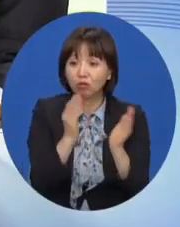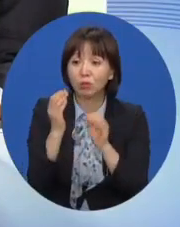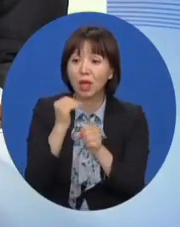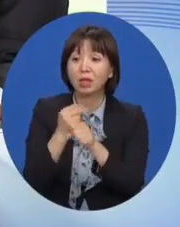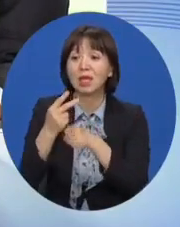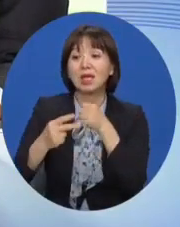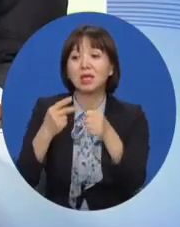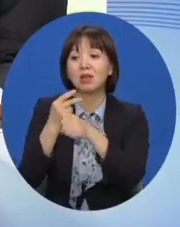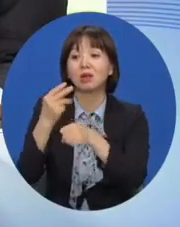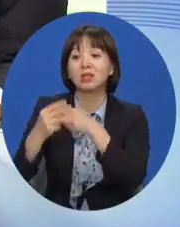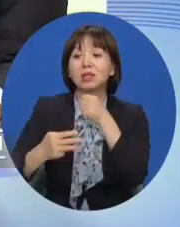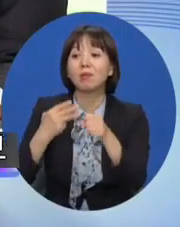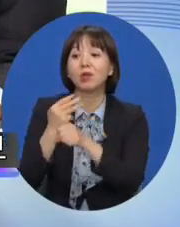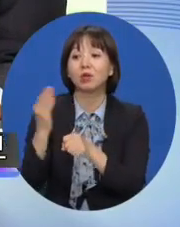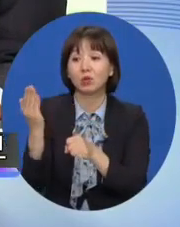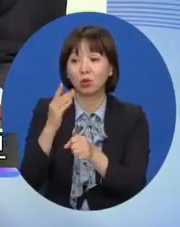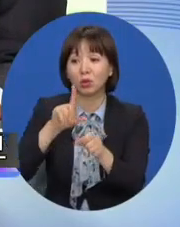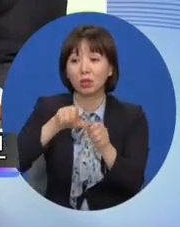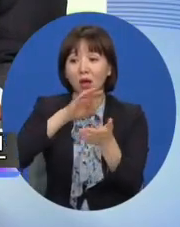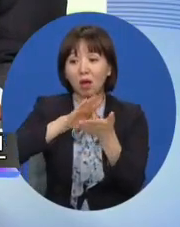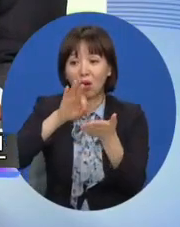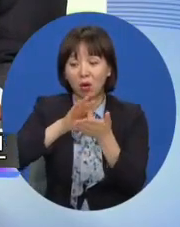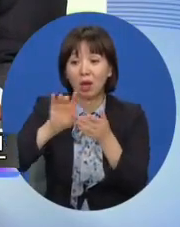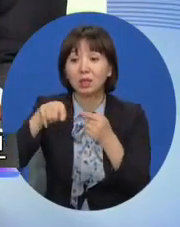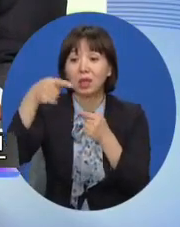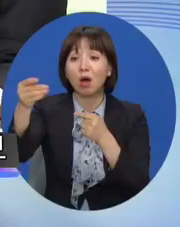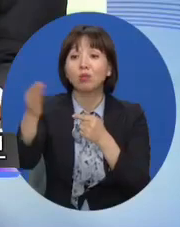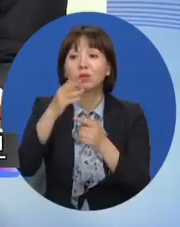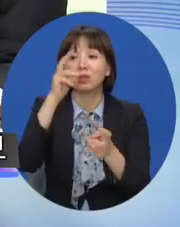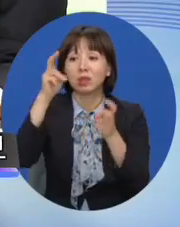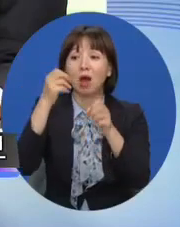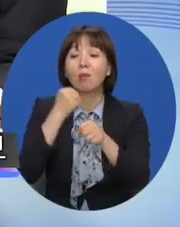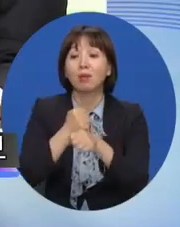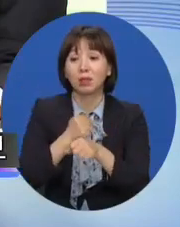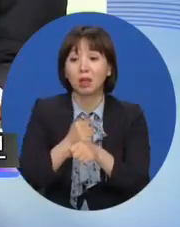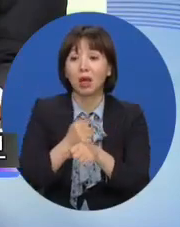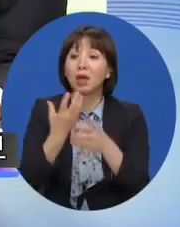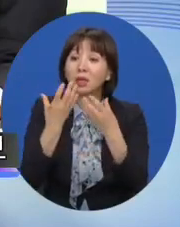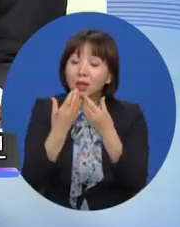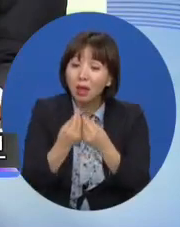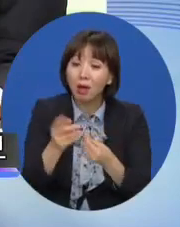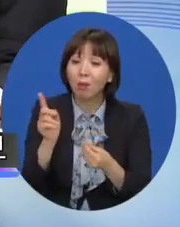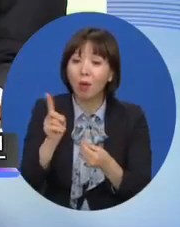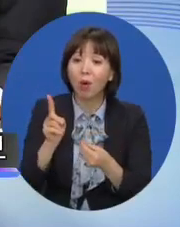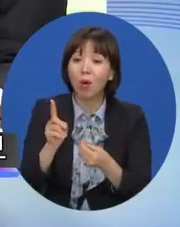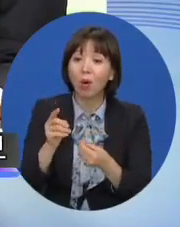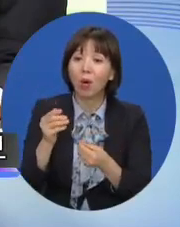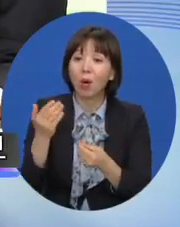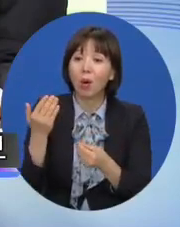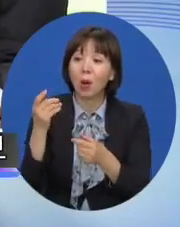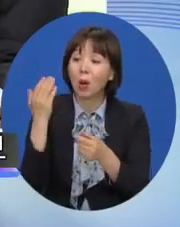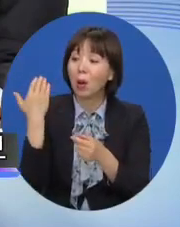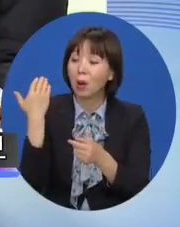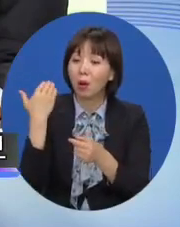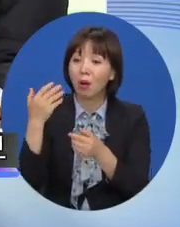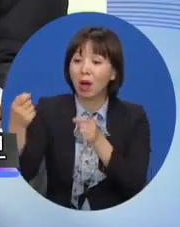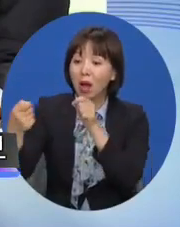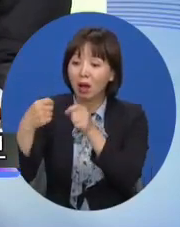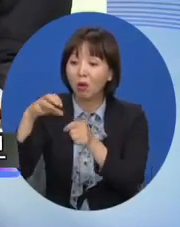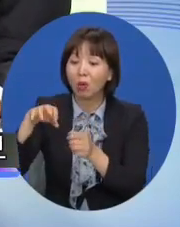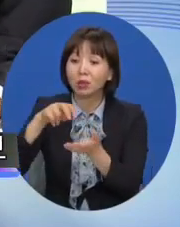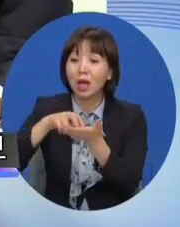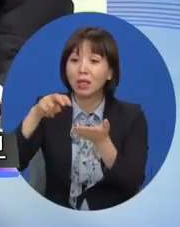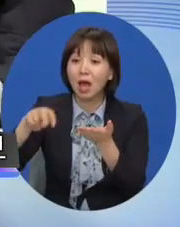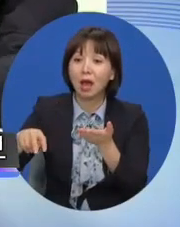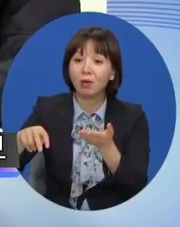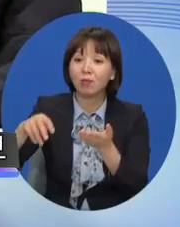3년이 걸립니다. 그리고 이제 그 다음부터 사업을 또 합니다. 실례로 우리 그 인근의 단양에 그